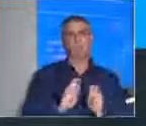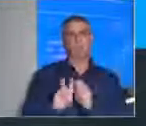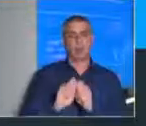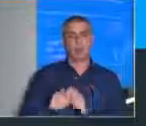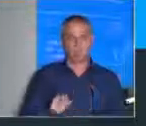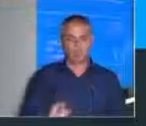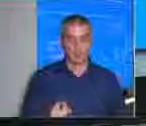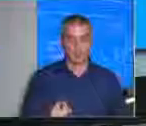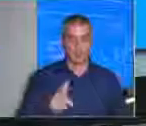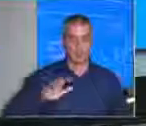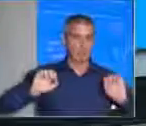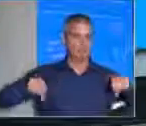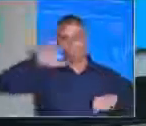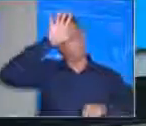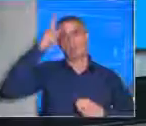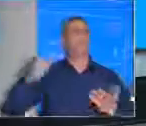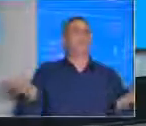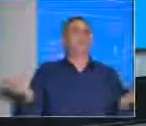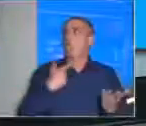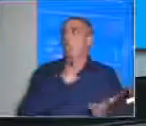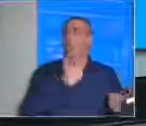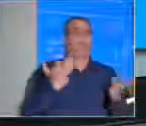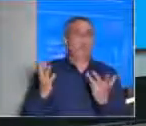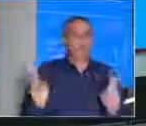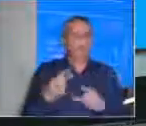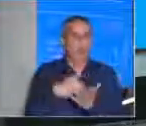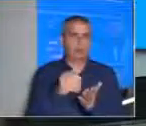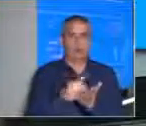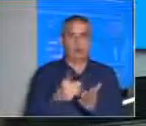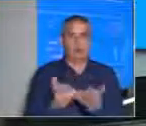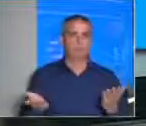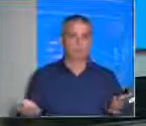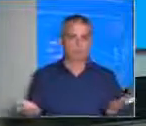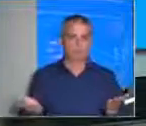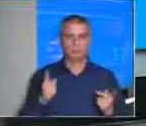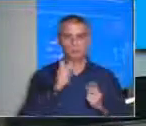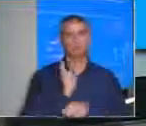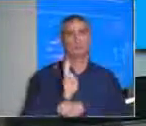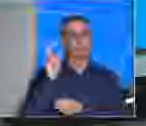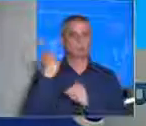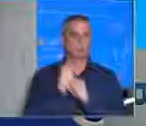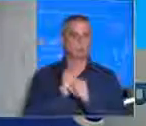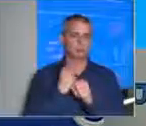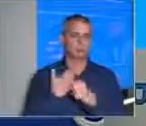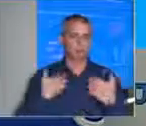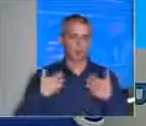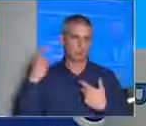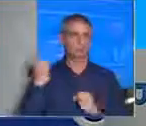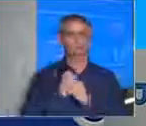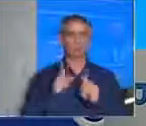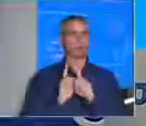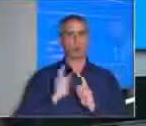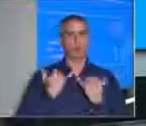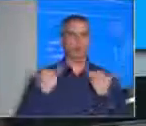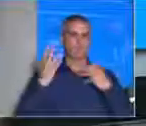השילומים האלו לאייתולות, אז באמת אין להם טעם להמשיך את השקר הזה, את ההצגה שכאילו